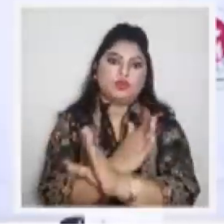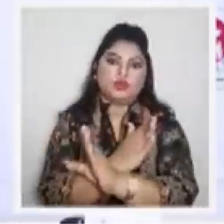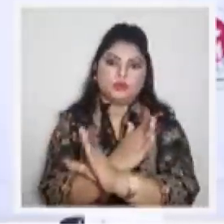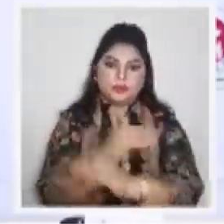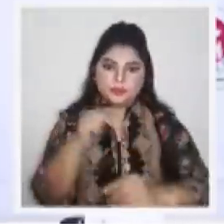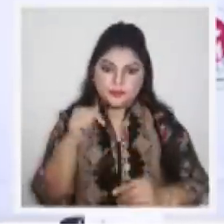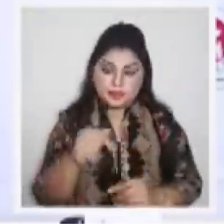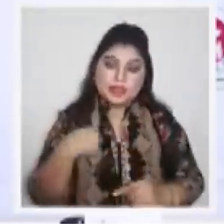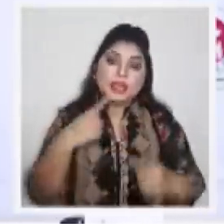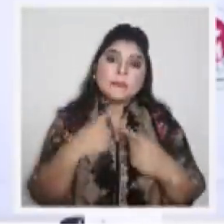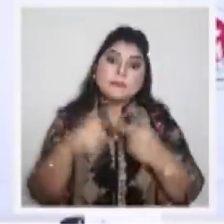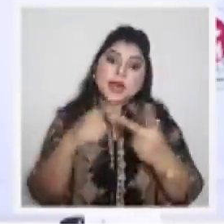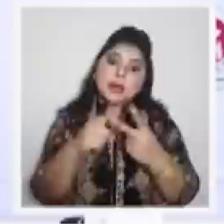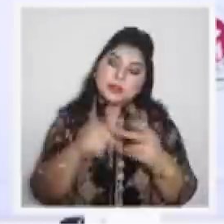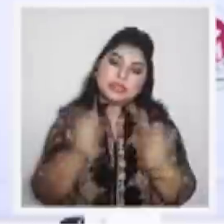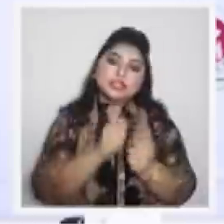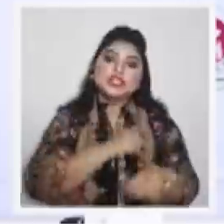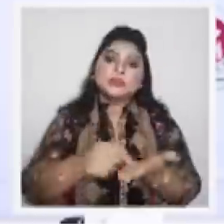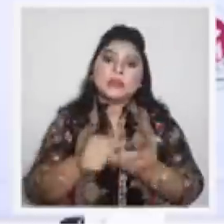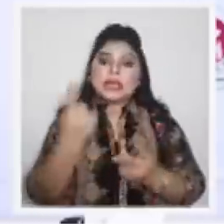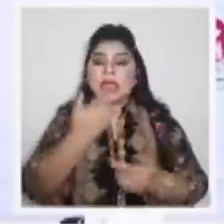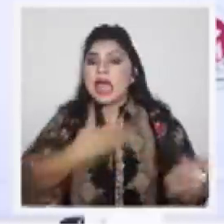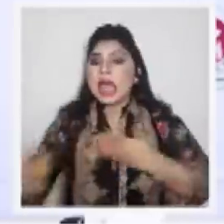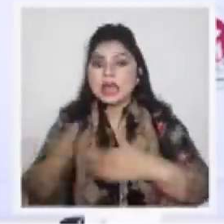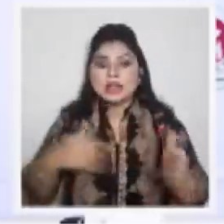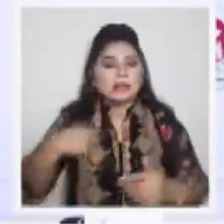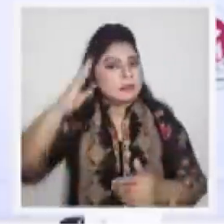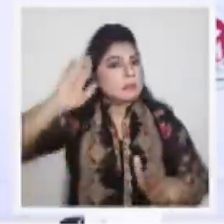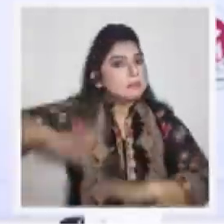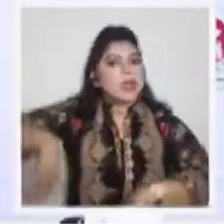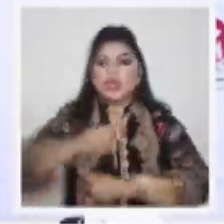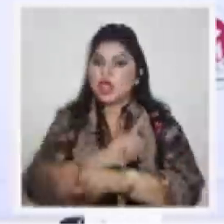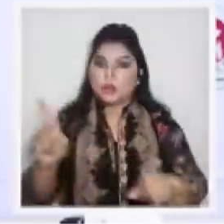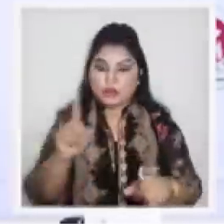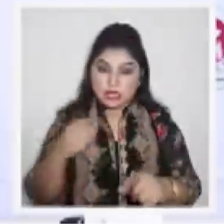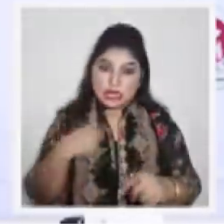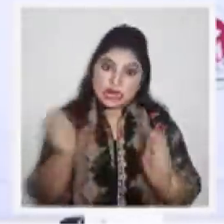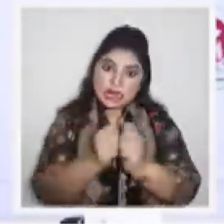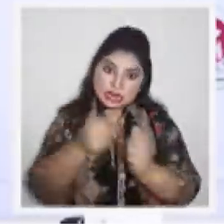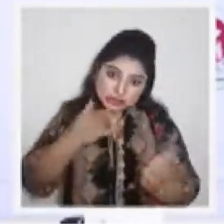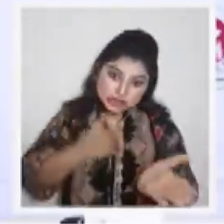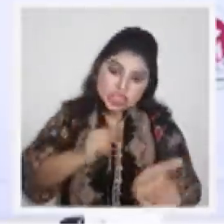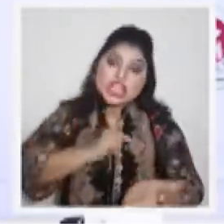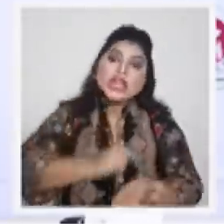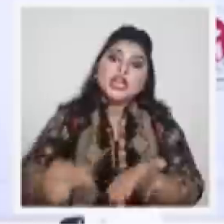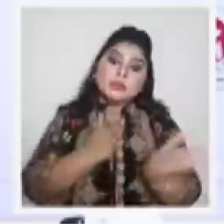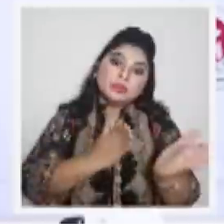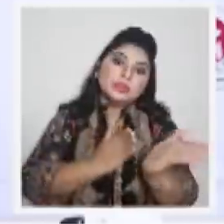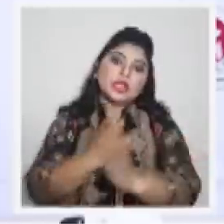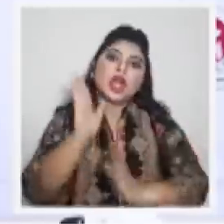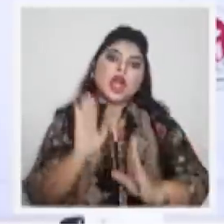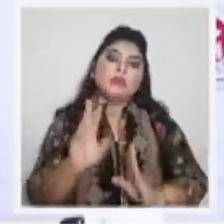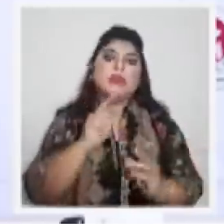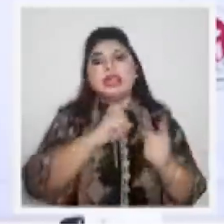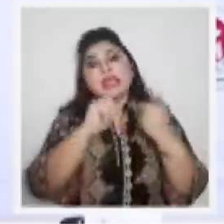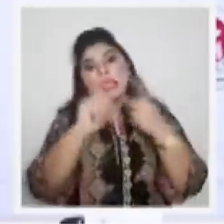দূরত্ব বজায় রাখা এবং জনসমাগম বা জনসমাবেশ এড়িয়ে চলা, এবং প্রত্যেকটি জিনিসই একই সাথে করতে হবে, কোনো একটি